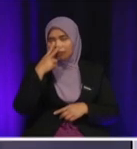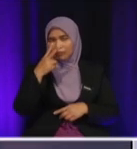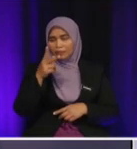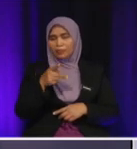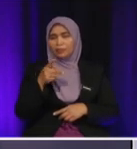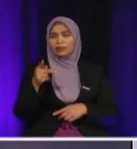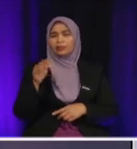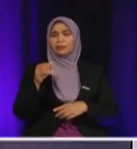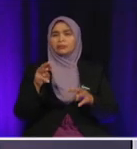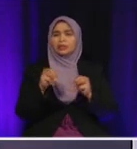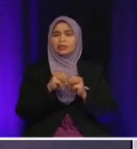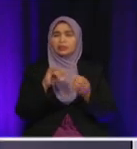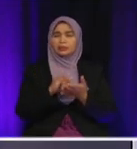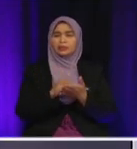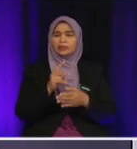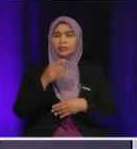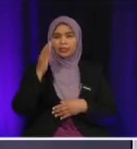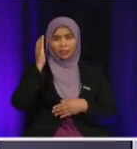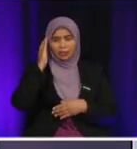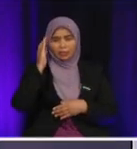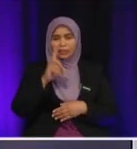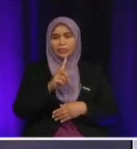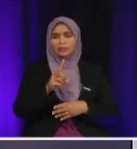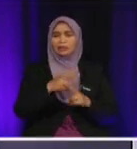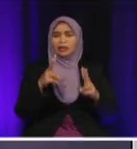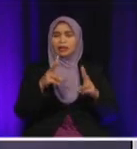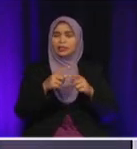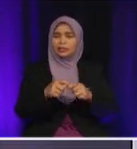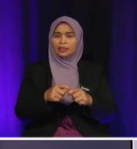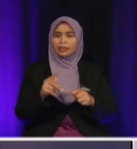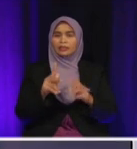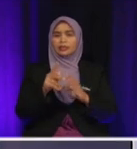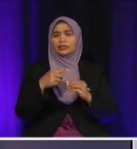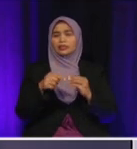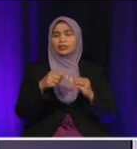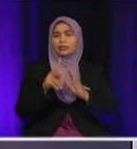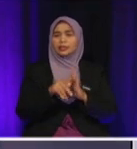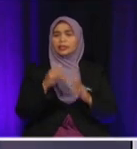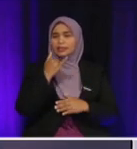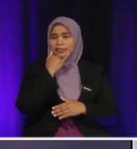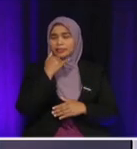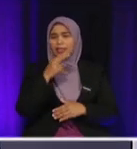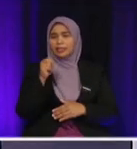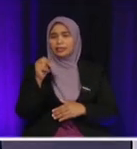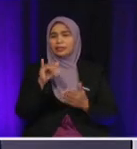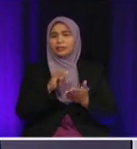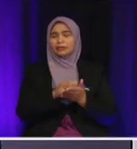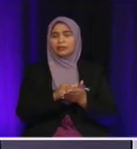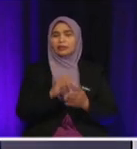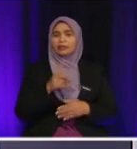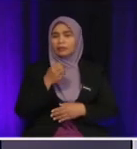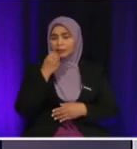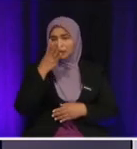perkara-perkara yang macam tu, makna kita tahu bahawa Islam amat menekankan tentang kesalahan berikut. Dan kita terdidik, kita bagi tahu dekat anak